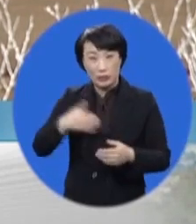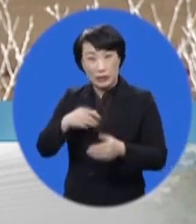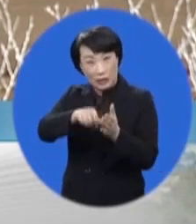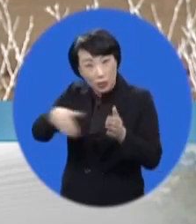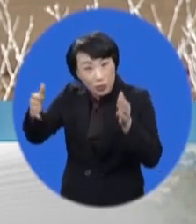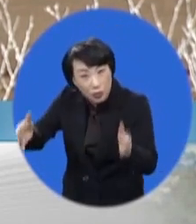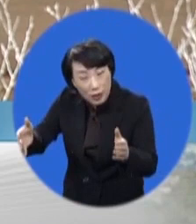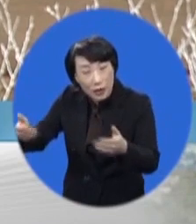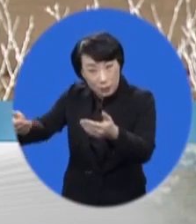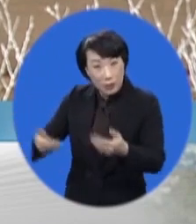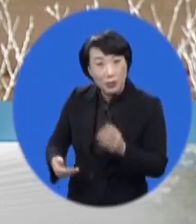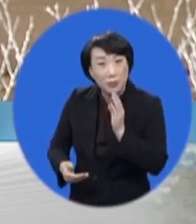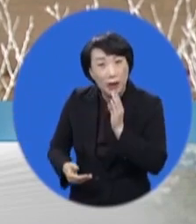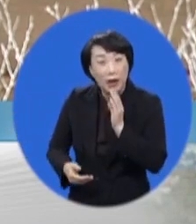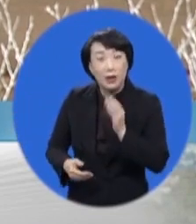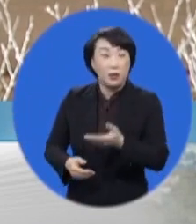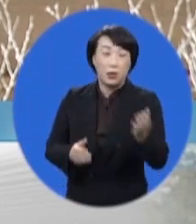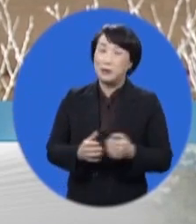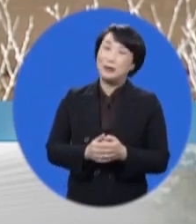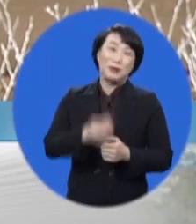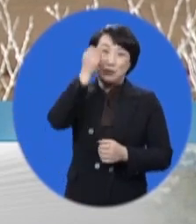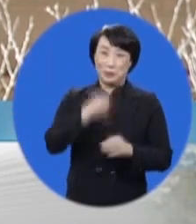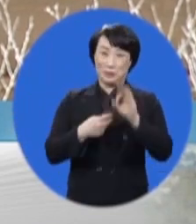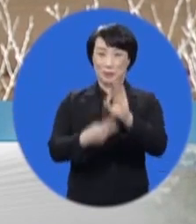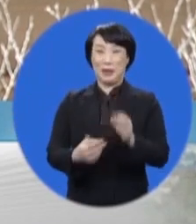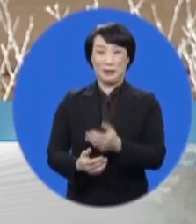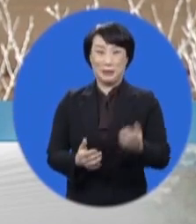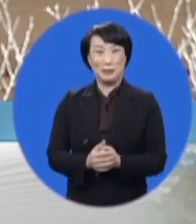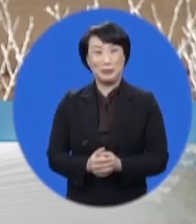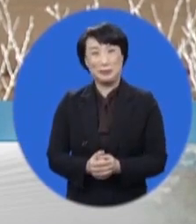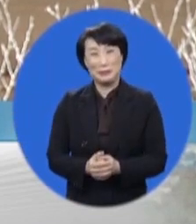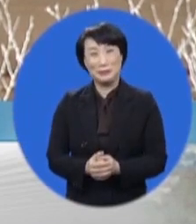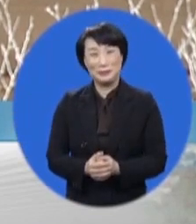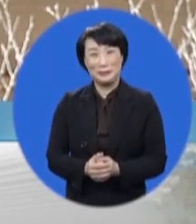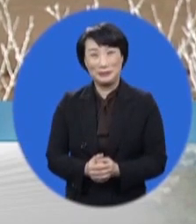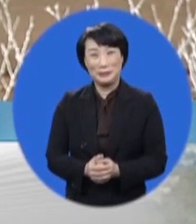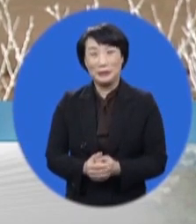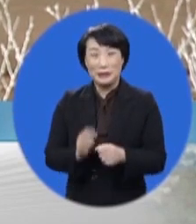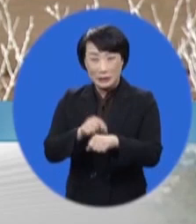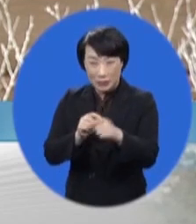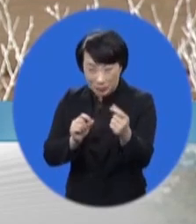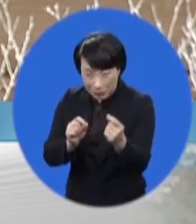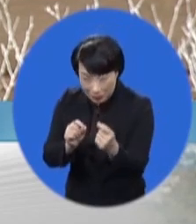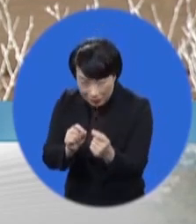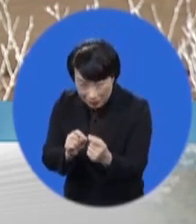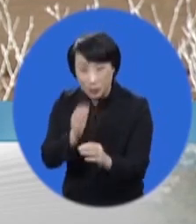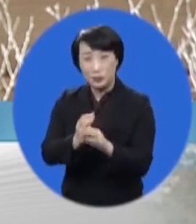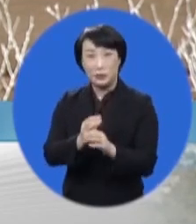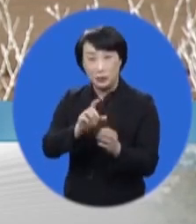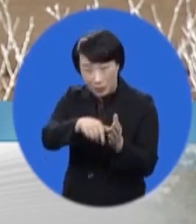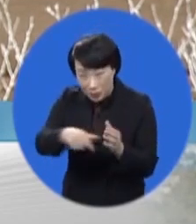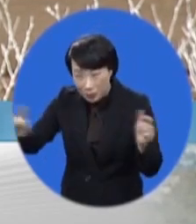세월은 참 인색하게도 참 야속하게도 다가오고 지나갈 뿐이요.